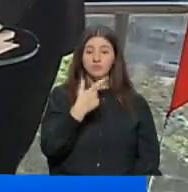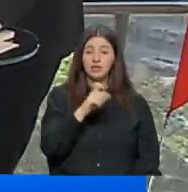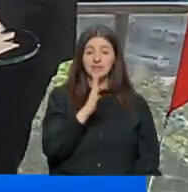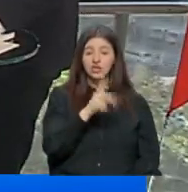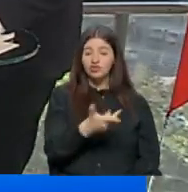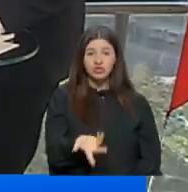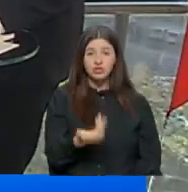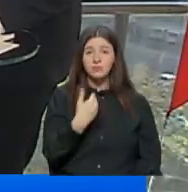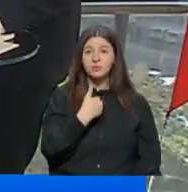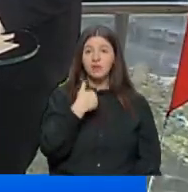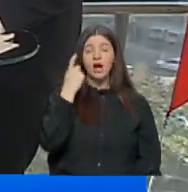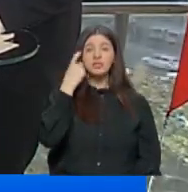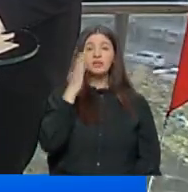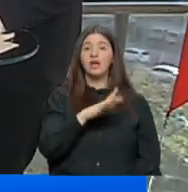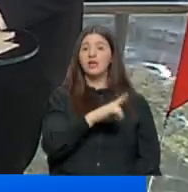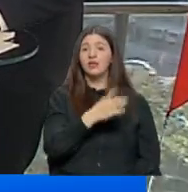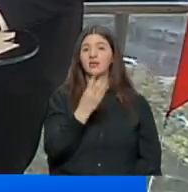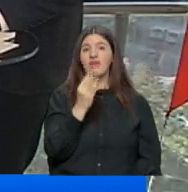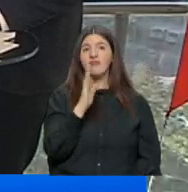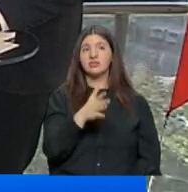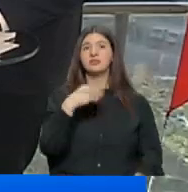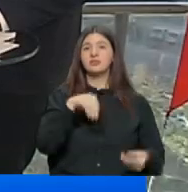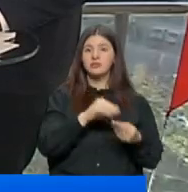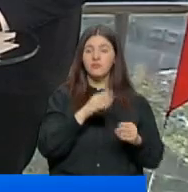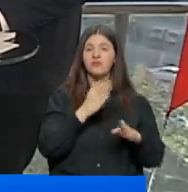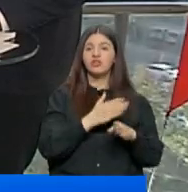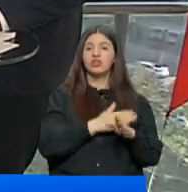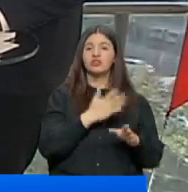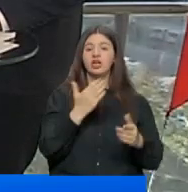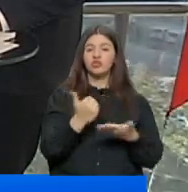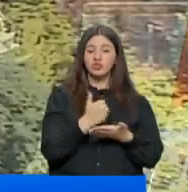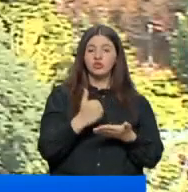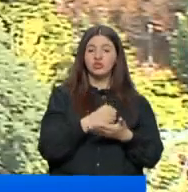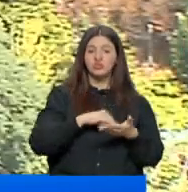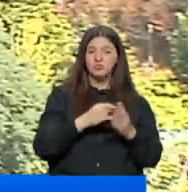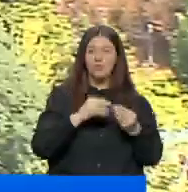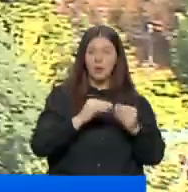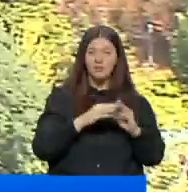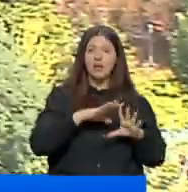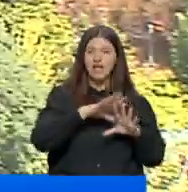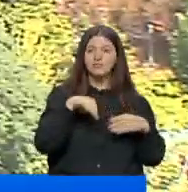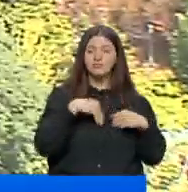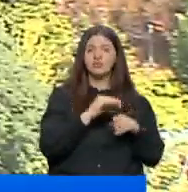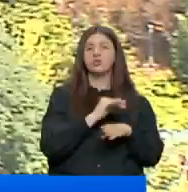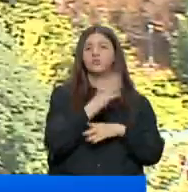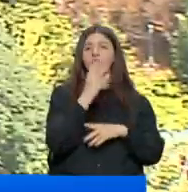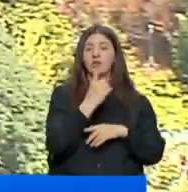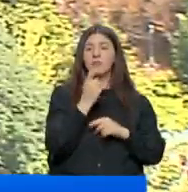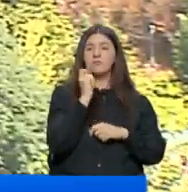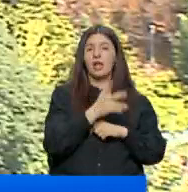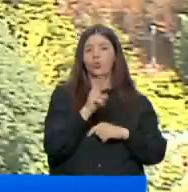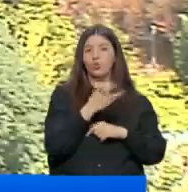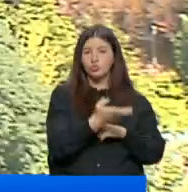nasıl geçirdik? Bizim aklımızda kalanlar daha çok zamlar, vatandaşın geçim sıkıntısı ve hepimizin aslında yaşamış olduğu bir